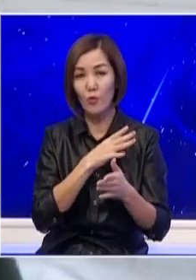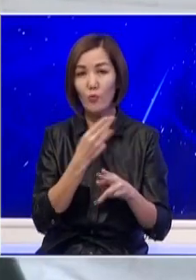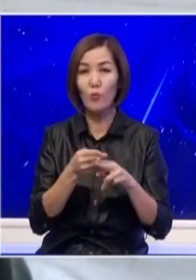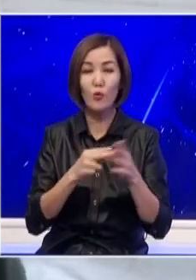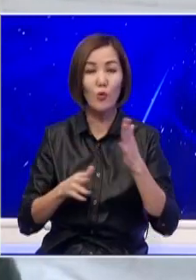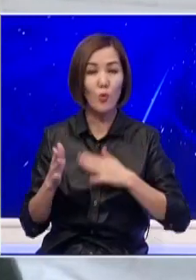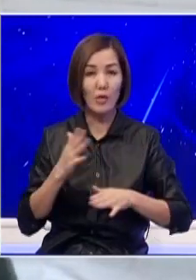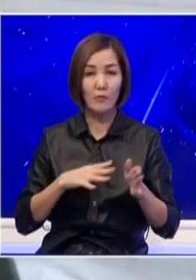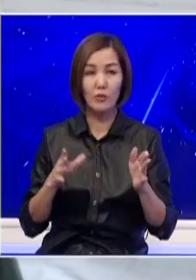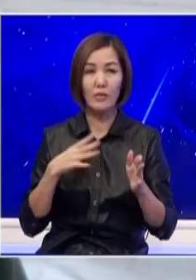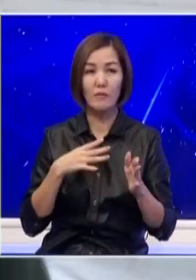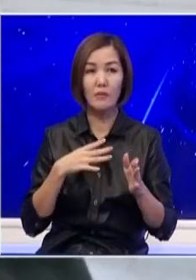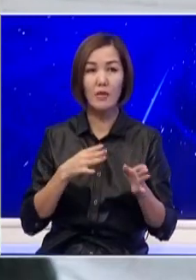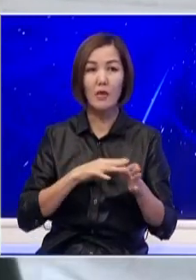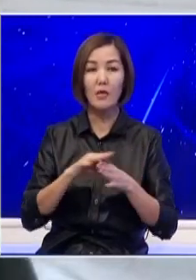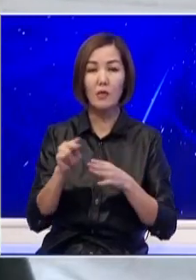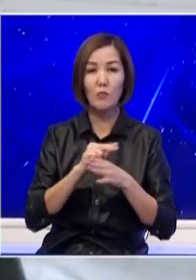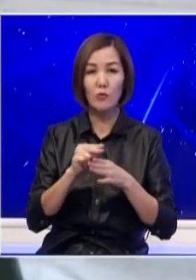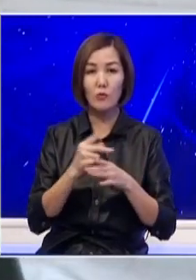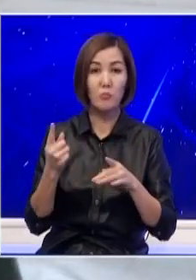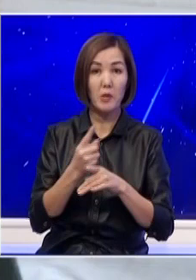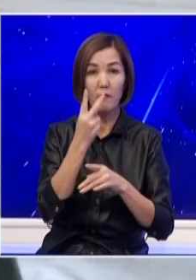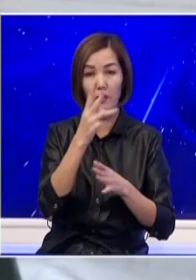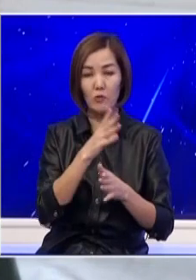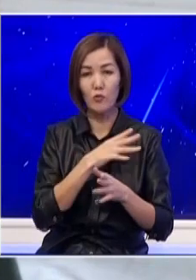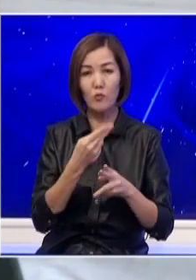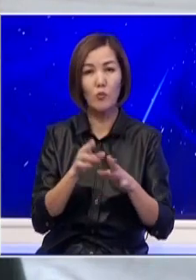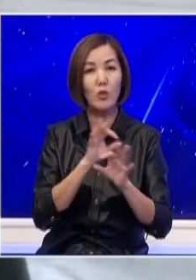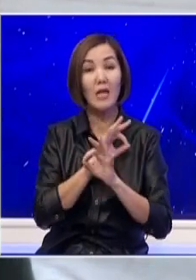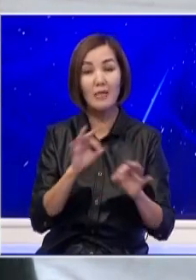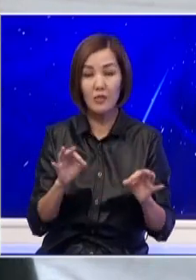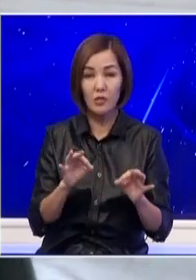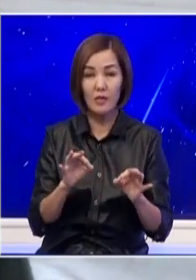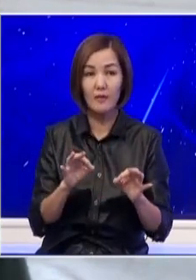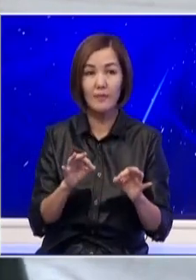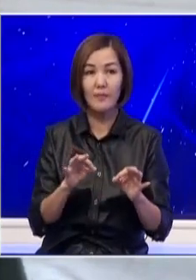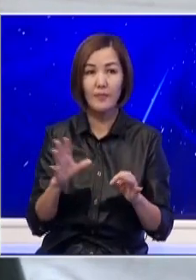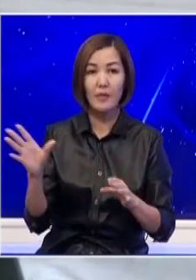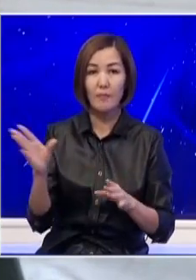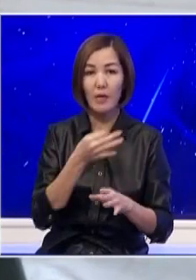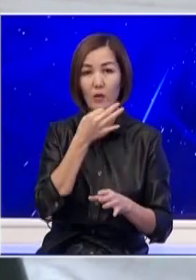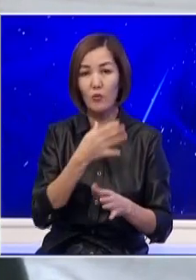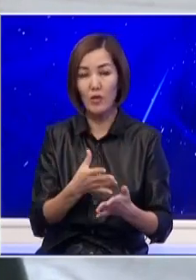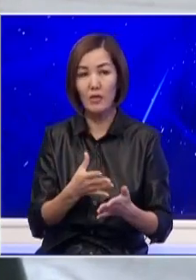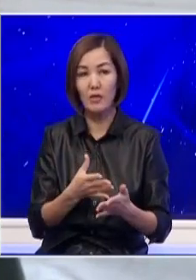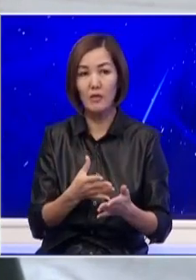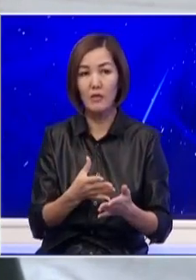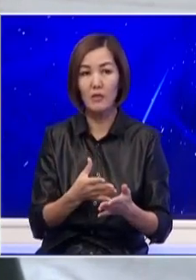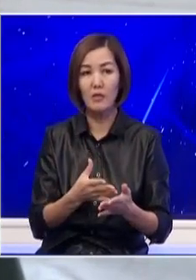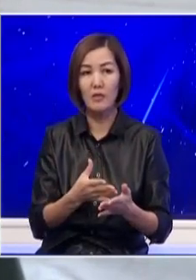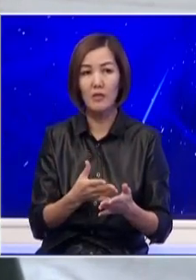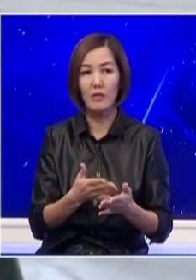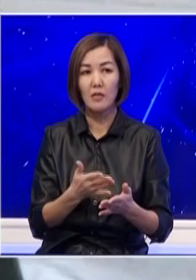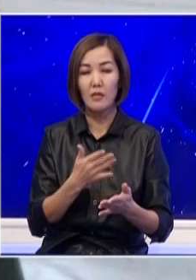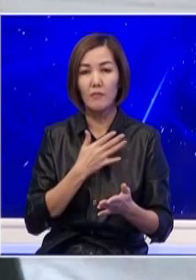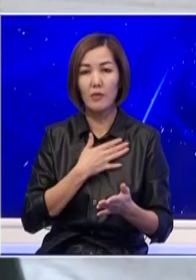енді ремонт жасалғалы бірінші рез көруім, өте жақсы жасалған, бәрі ұнайды. Мен ғана